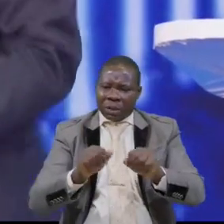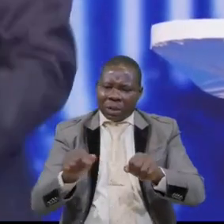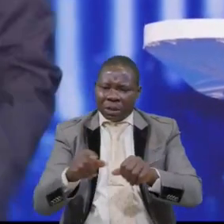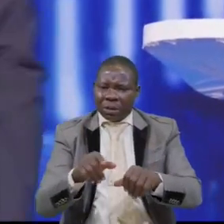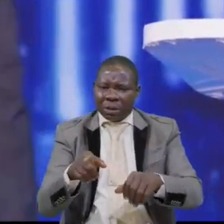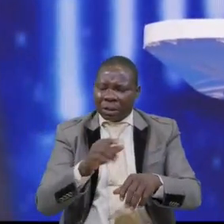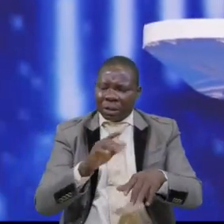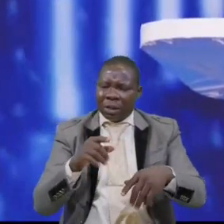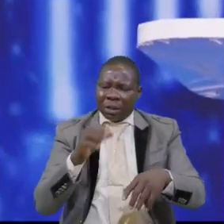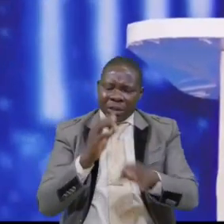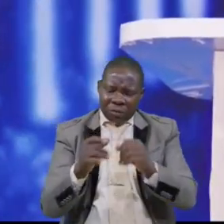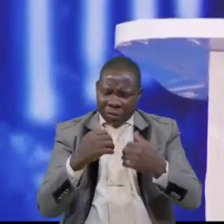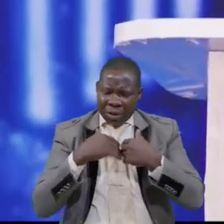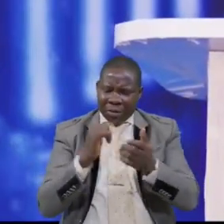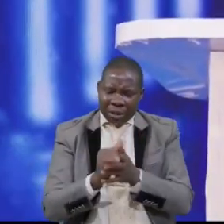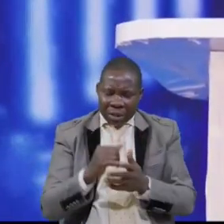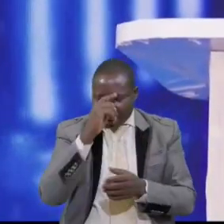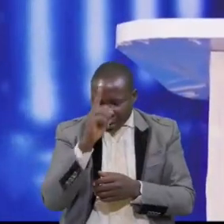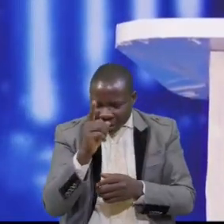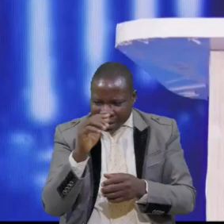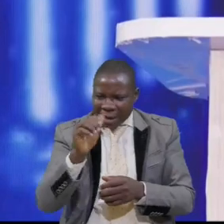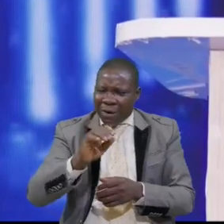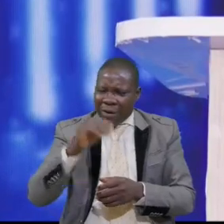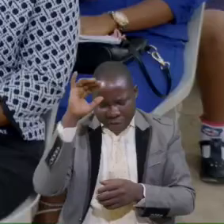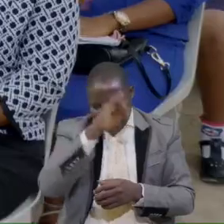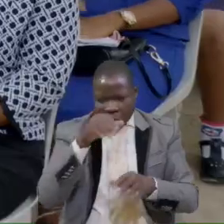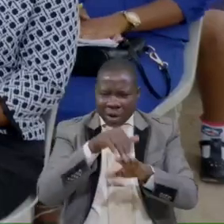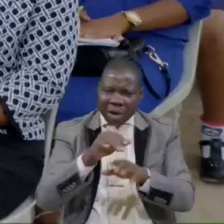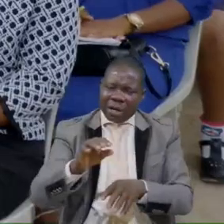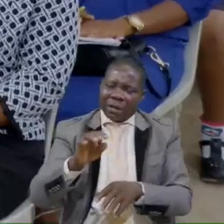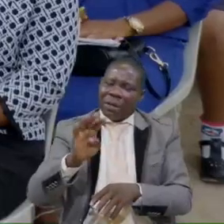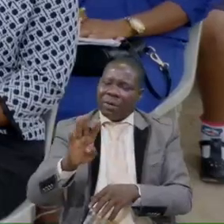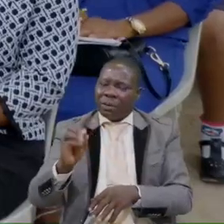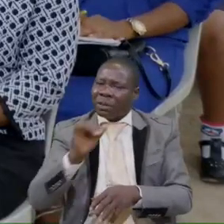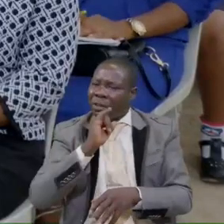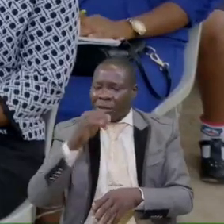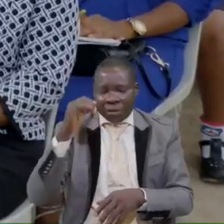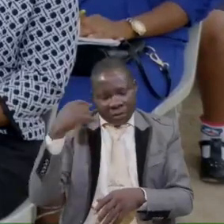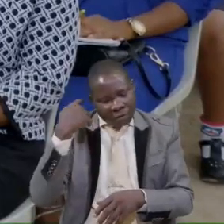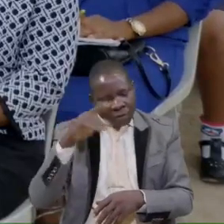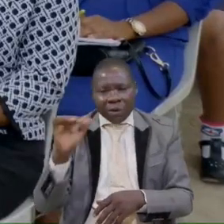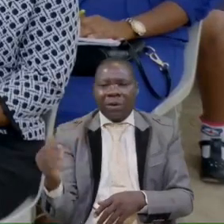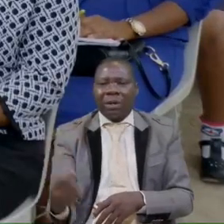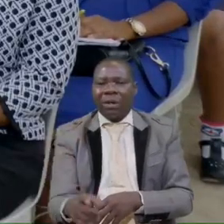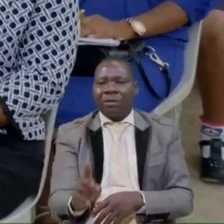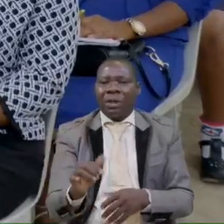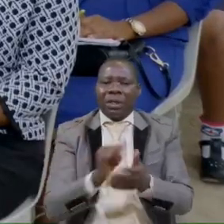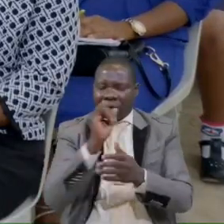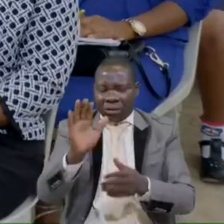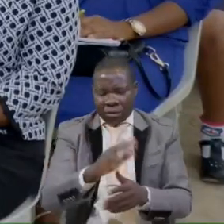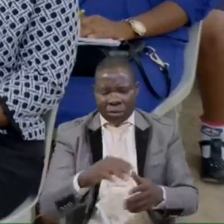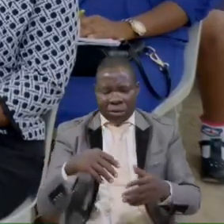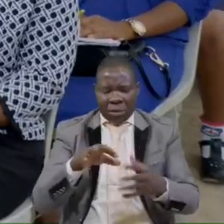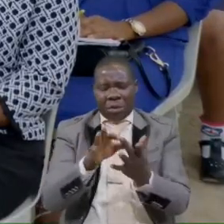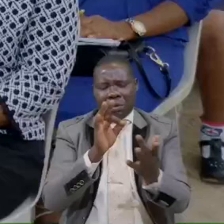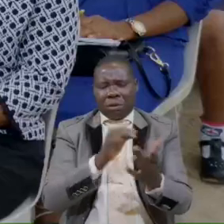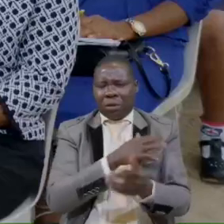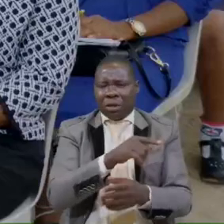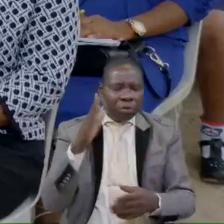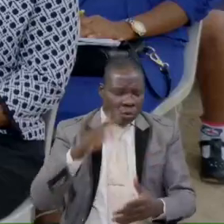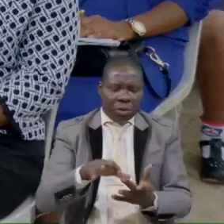40 ans, un insensé pour toujours, c'est ton choix. Mais tu sortiras de là-bas. Et le Seigneur fera dans ta